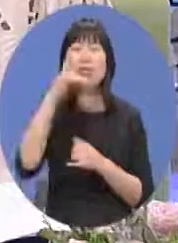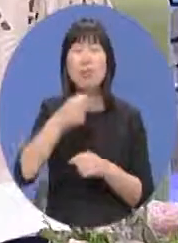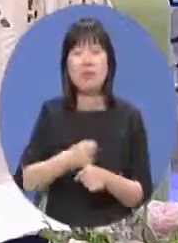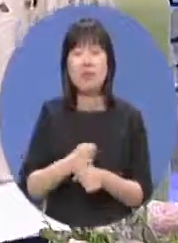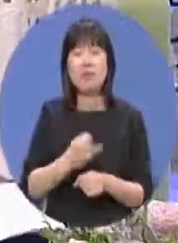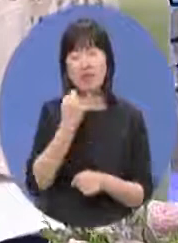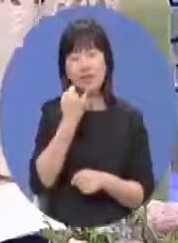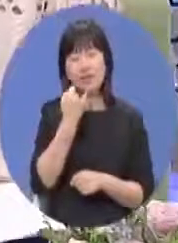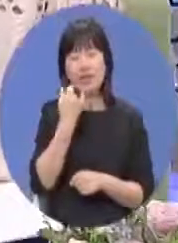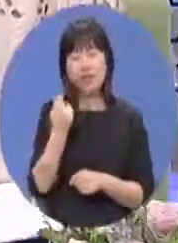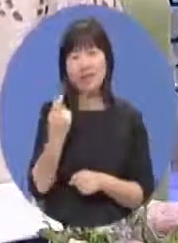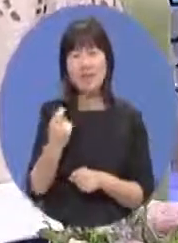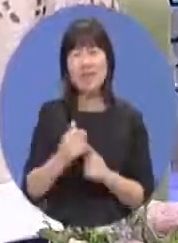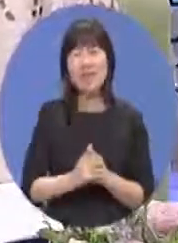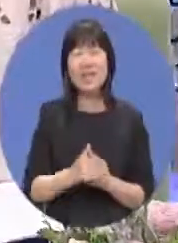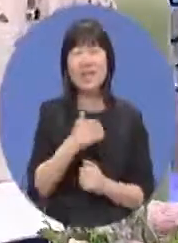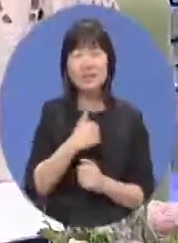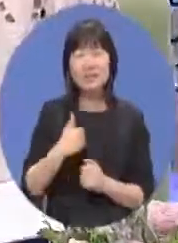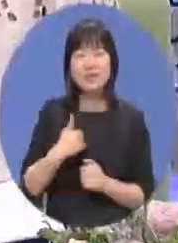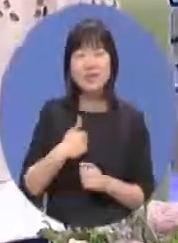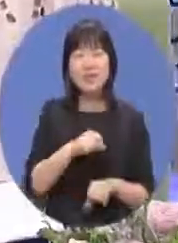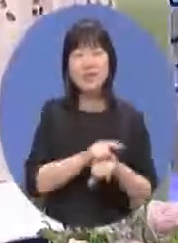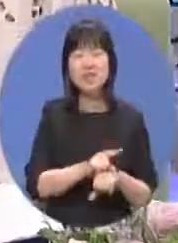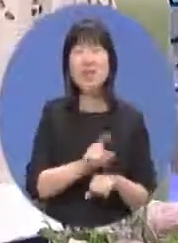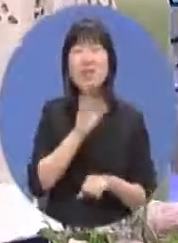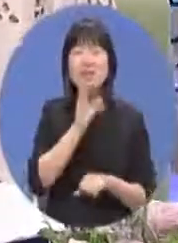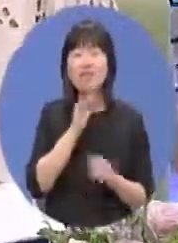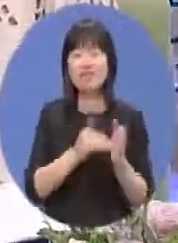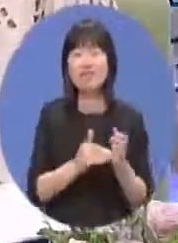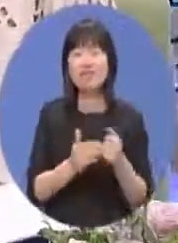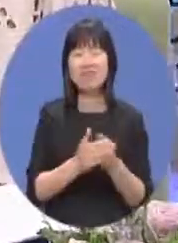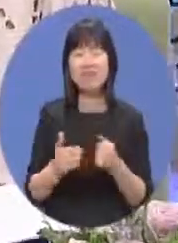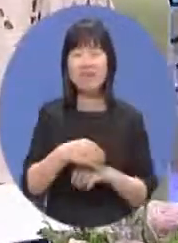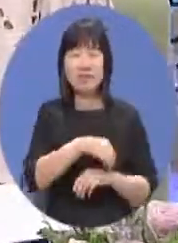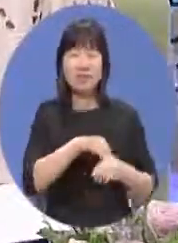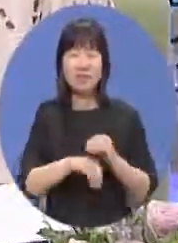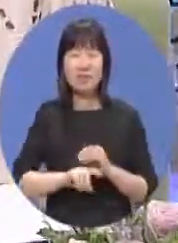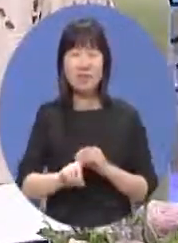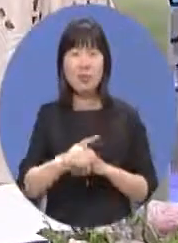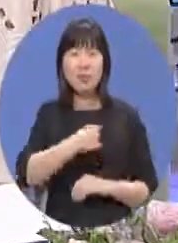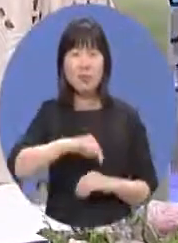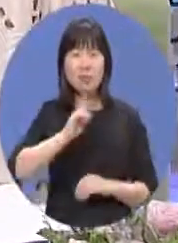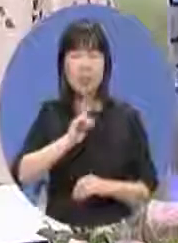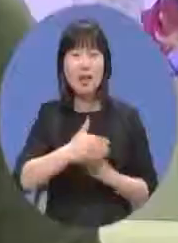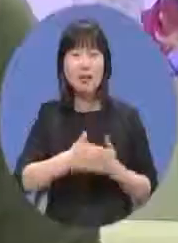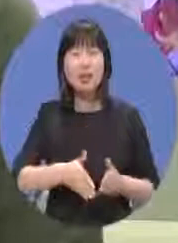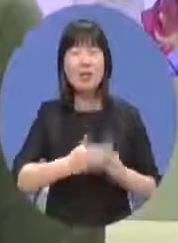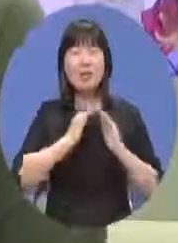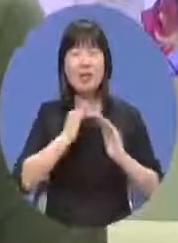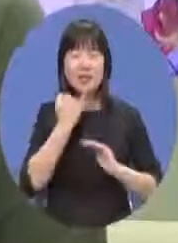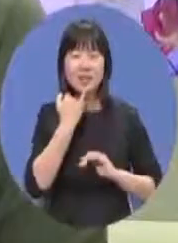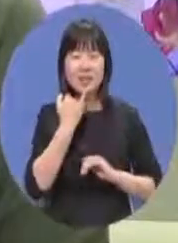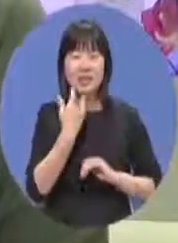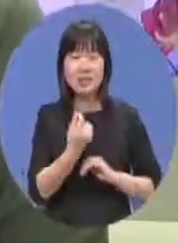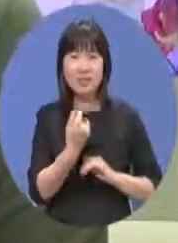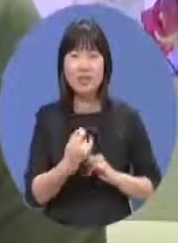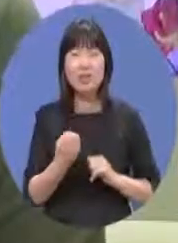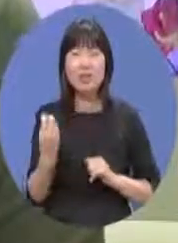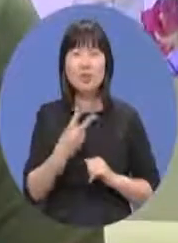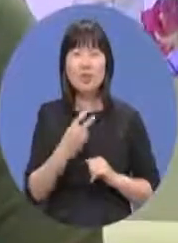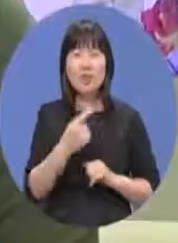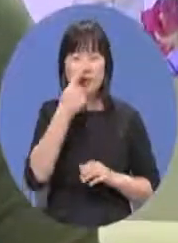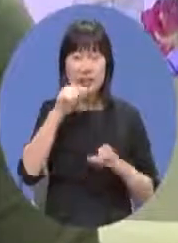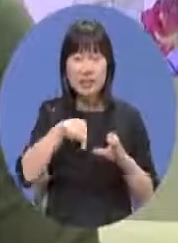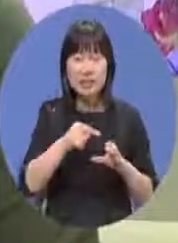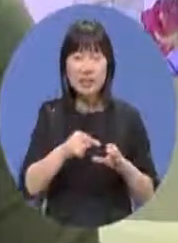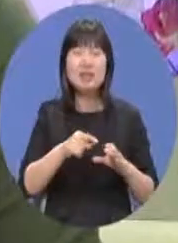만드셔도 되고요. 네. 충분히 그러면 성격이 되시거든요. 네. 네. 적극적으로 뭐 중국어 반을 만드셔도 좋고, 반에서. 그렇죠. 티타임을